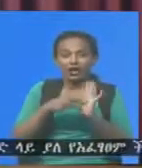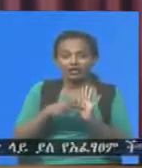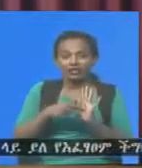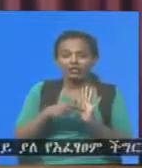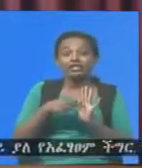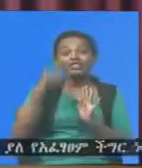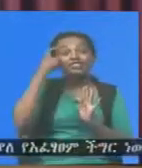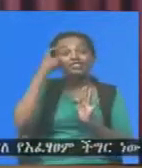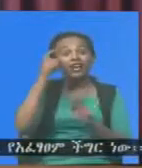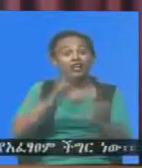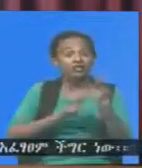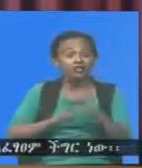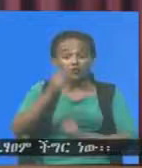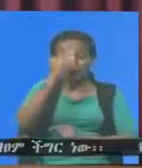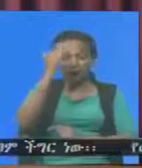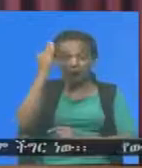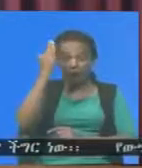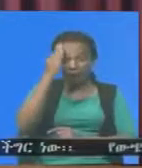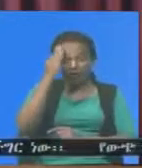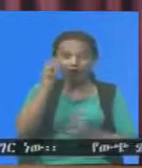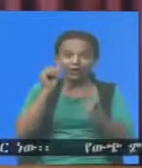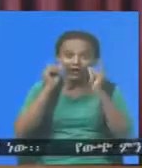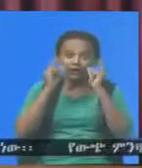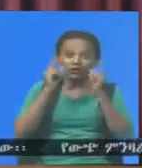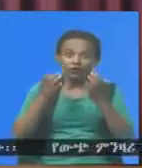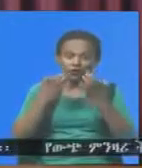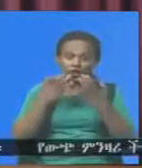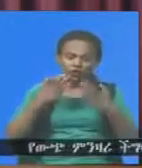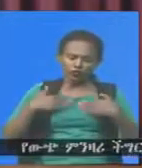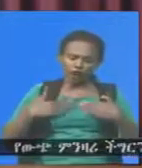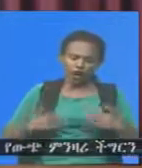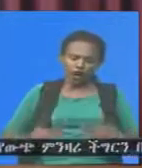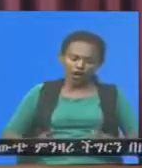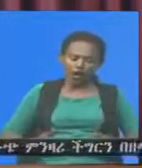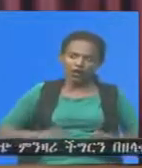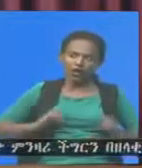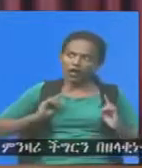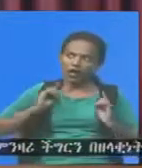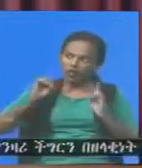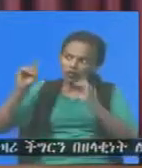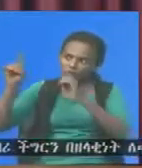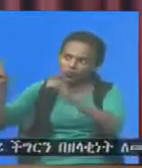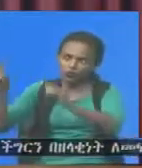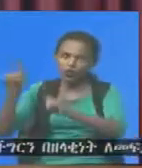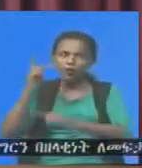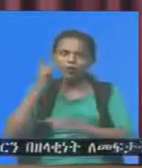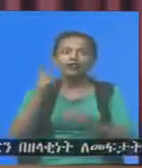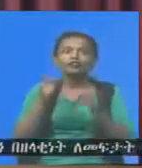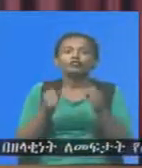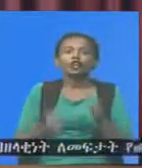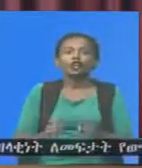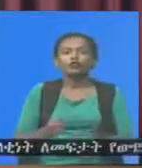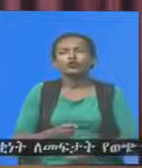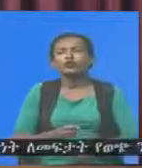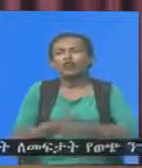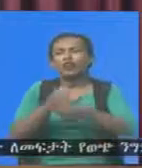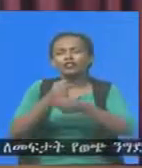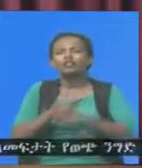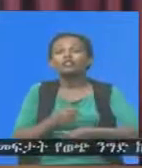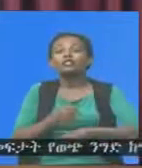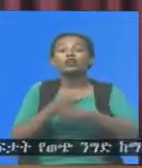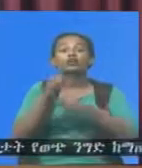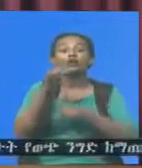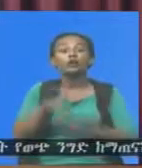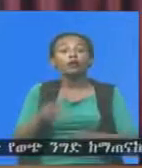የትግራይን ህዝብ ማወቅ መረዳት ከፈለጋችሁ በአካል ሄዳችሁ ማየት ትችላላችሁ። መታገዝ መደገፍ የሚገባው ህዝብ